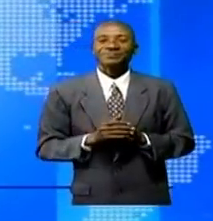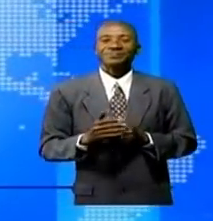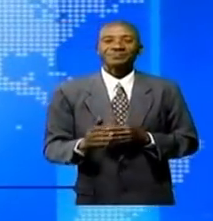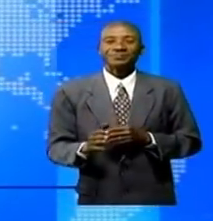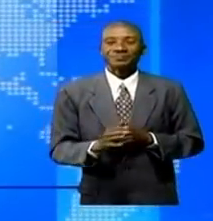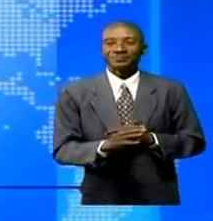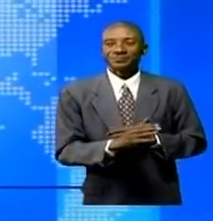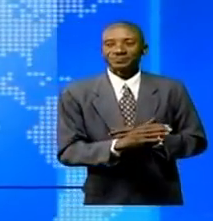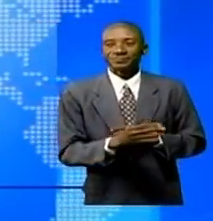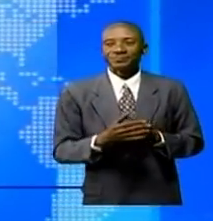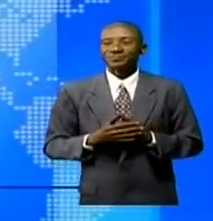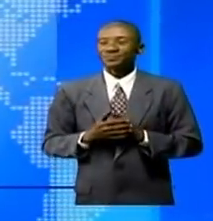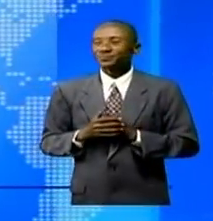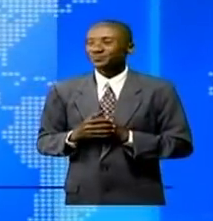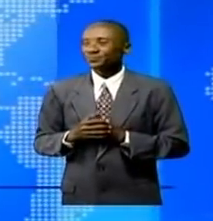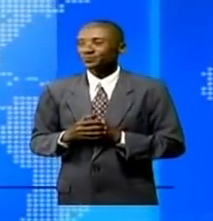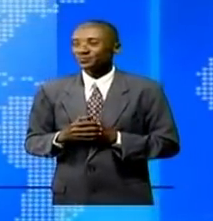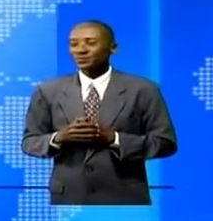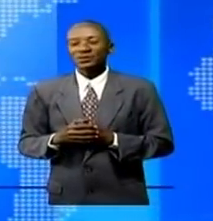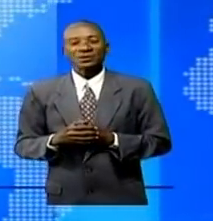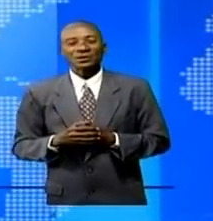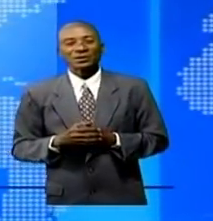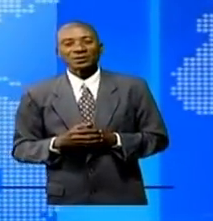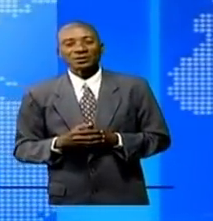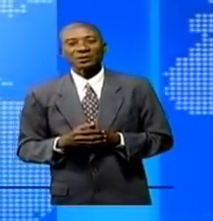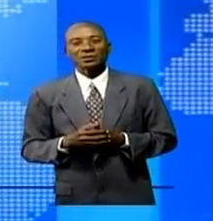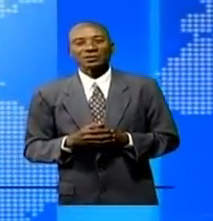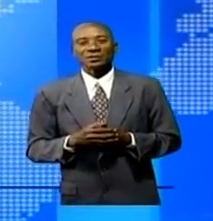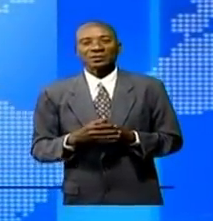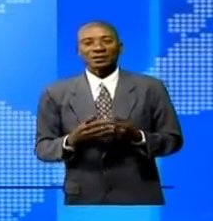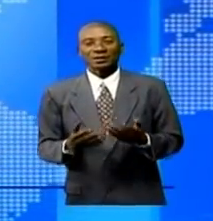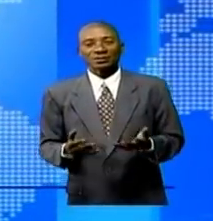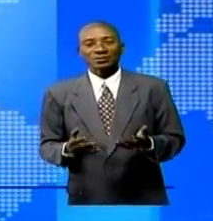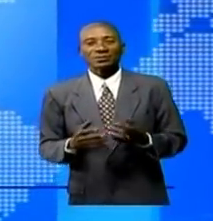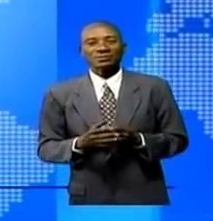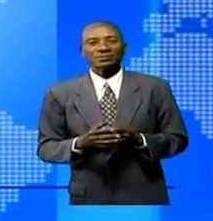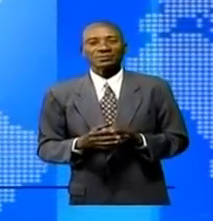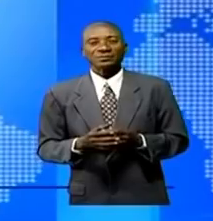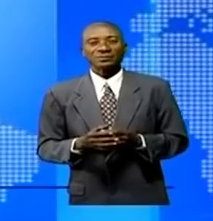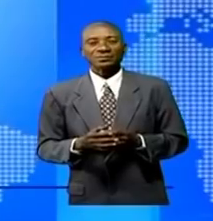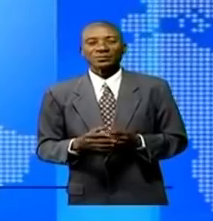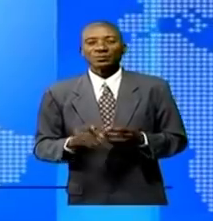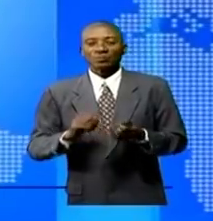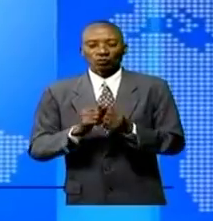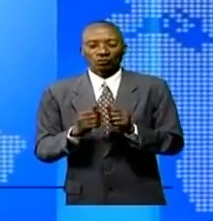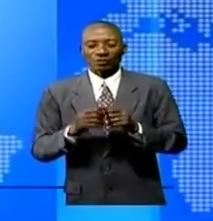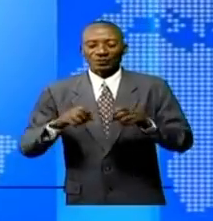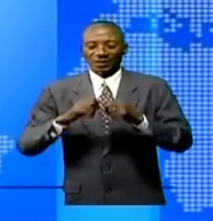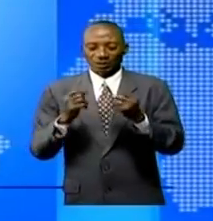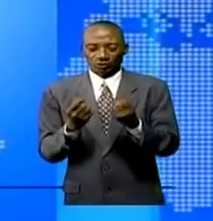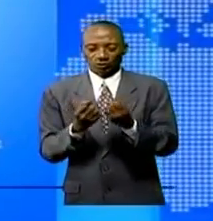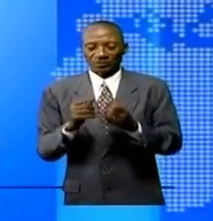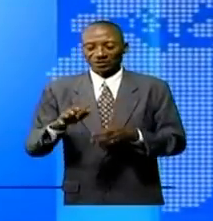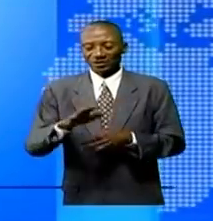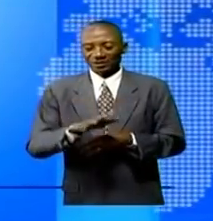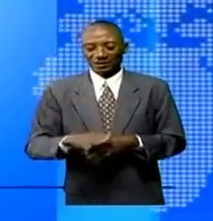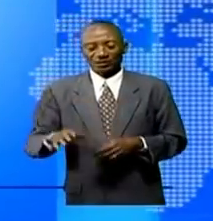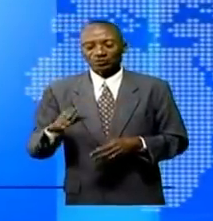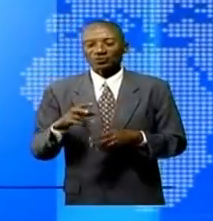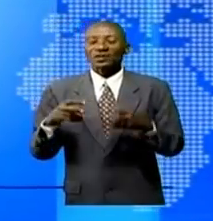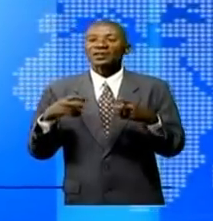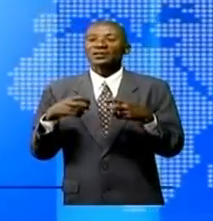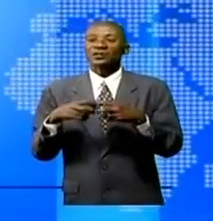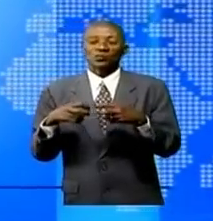La RTNC Kwilu n'aimait plus et pour cause, la Société nationale d'électricité a procédé à la coupure du